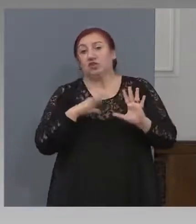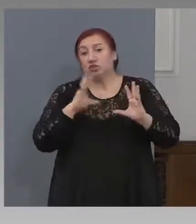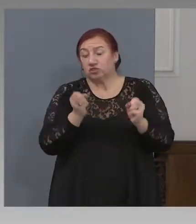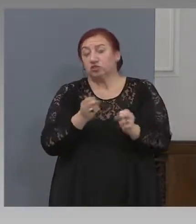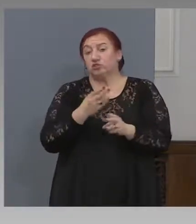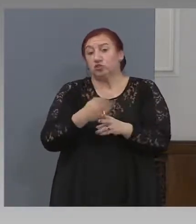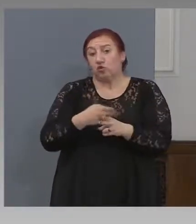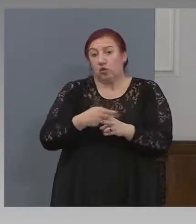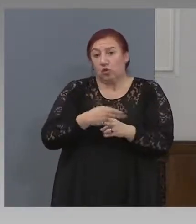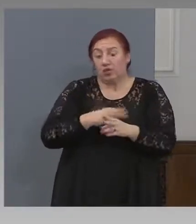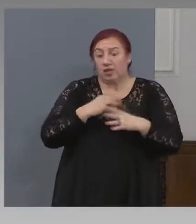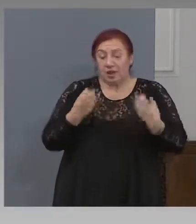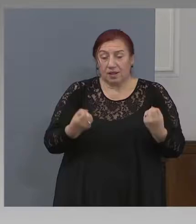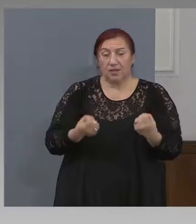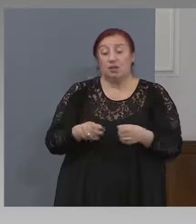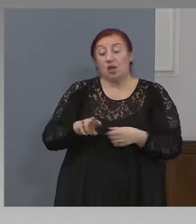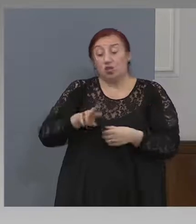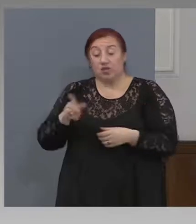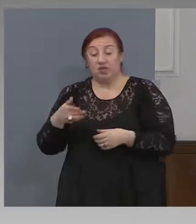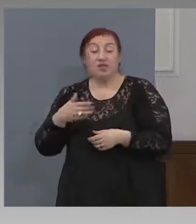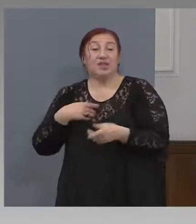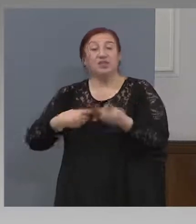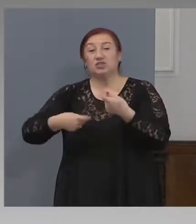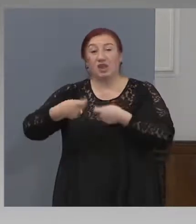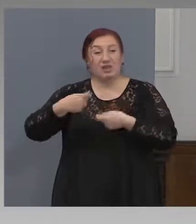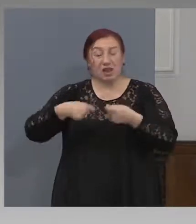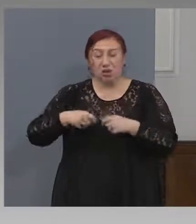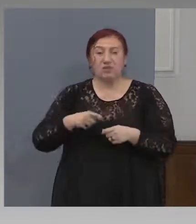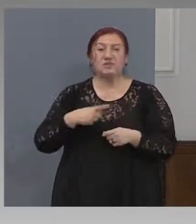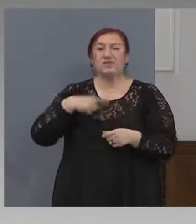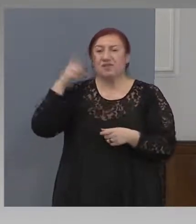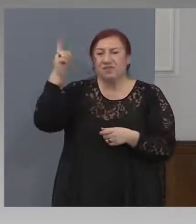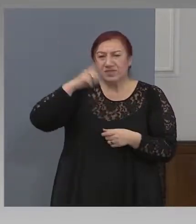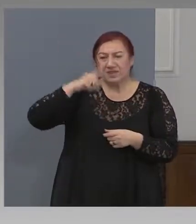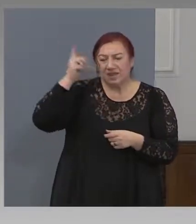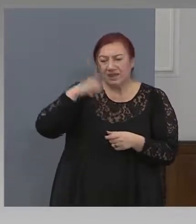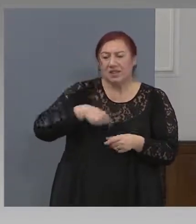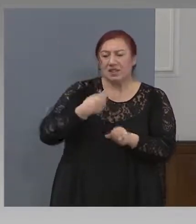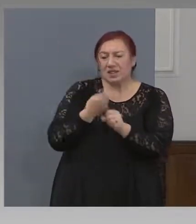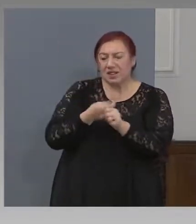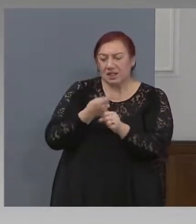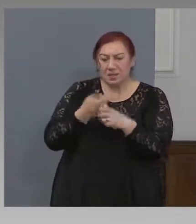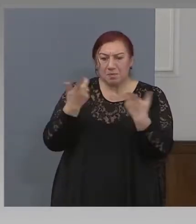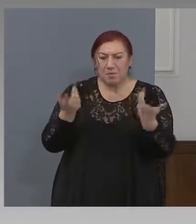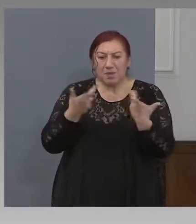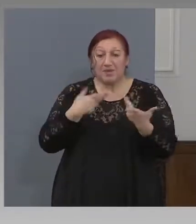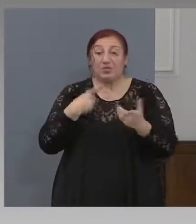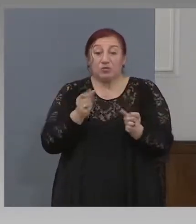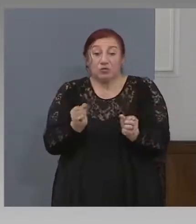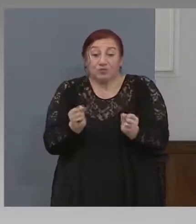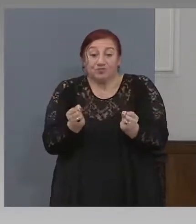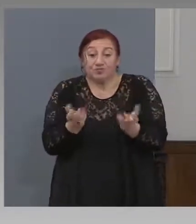И освен това, нашите търговци полагат наистина ежедневни усилия, за да можем да поддържаме